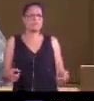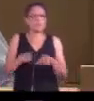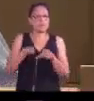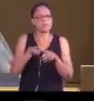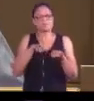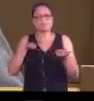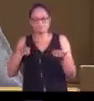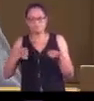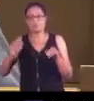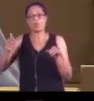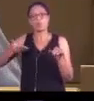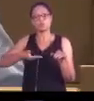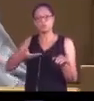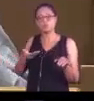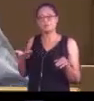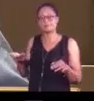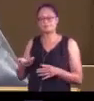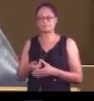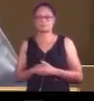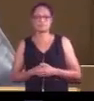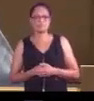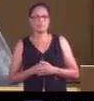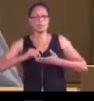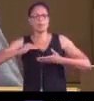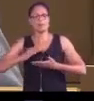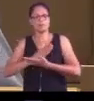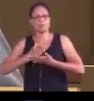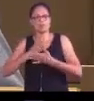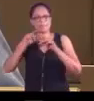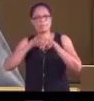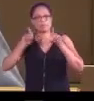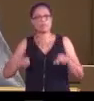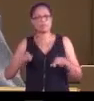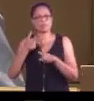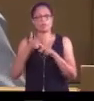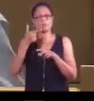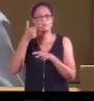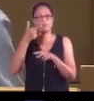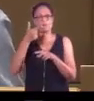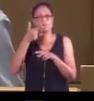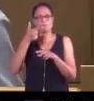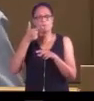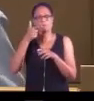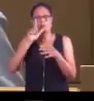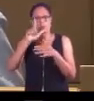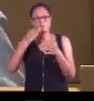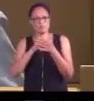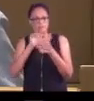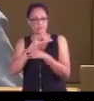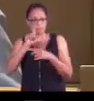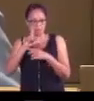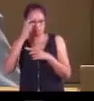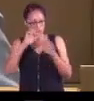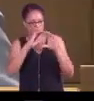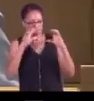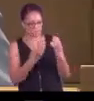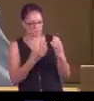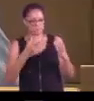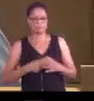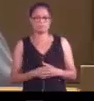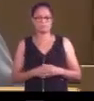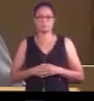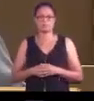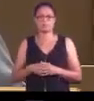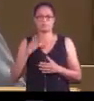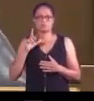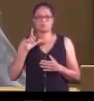nous avons reçu un projet de budget primitif 2022 pour la CTM, c'est l'un